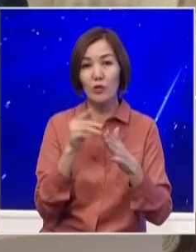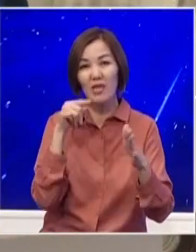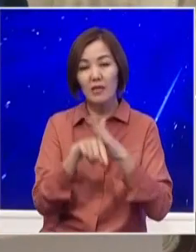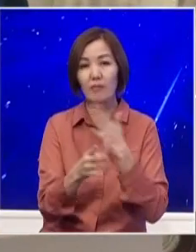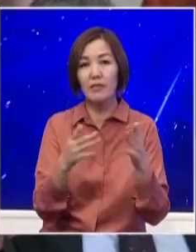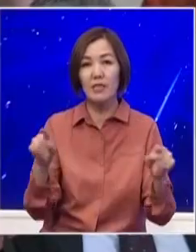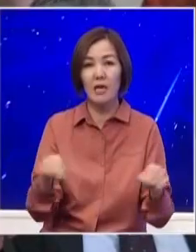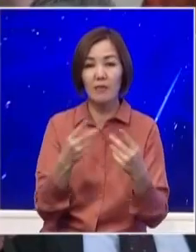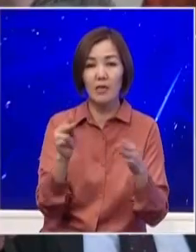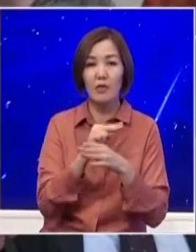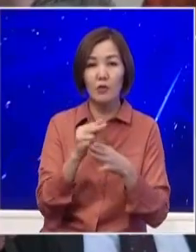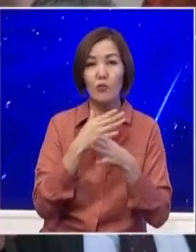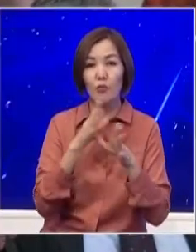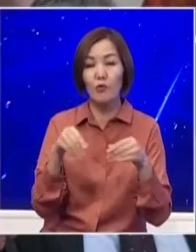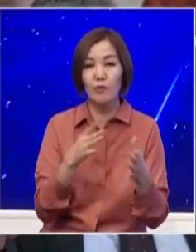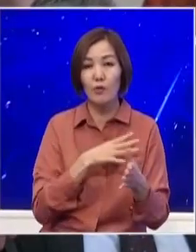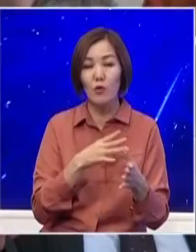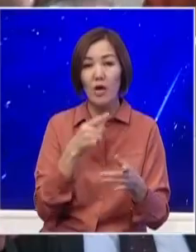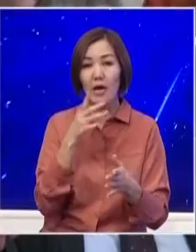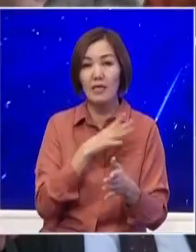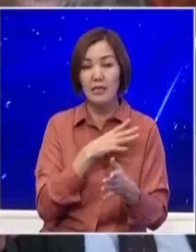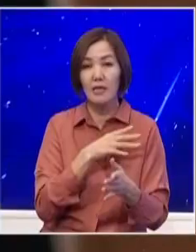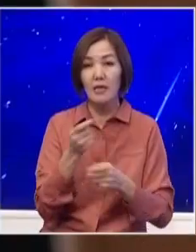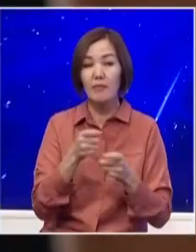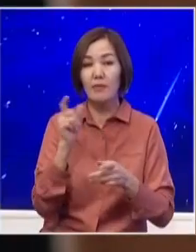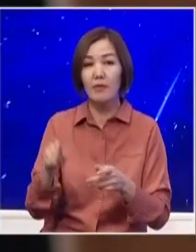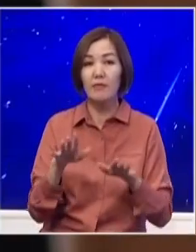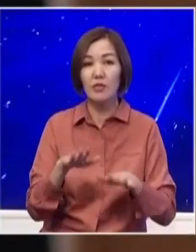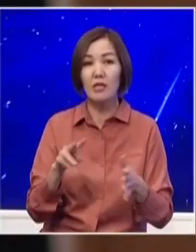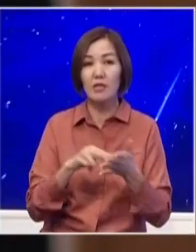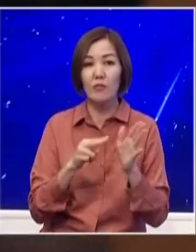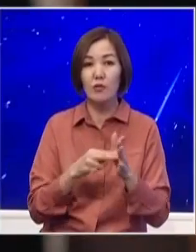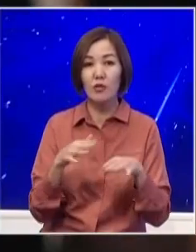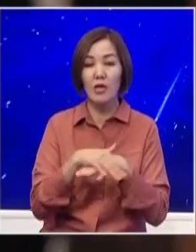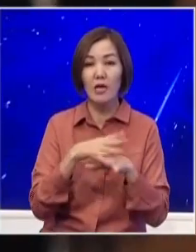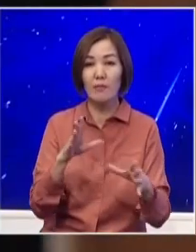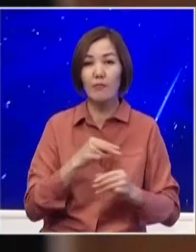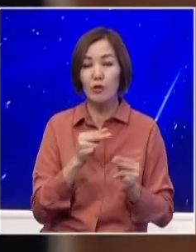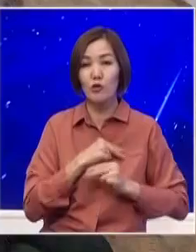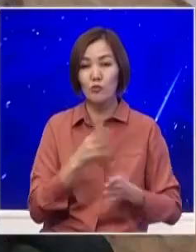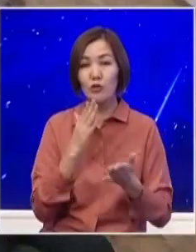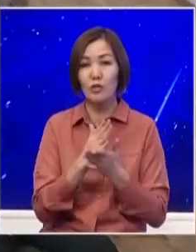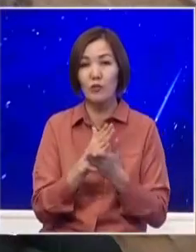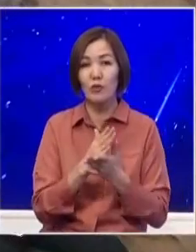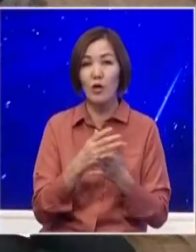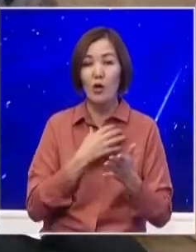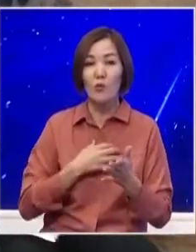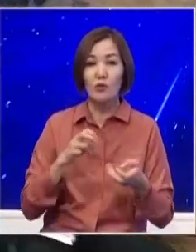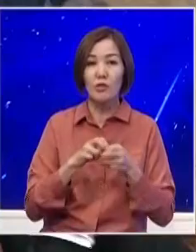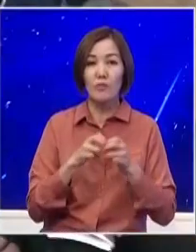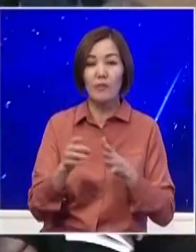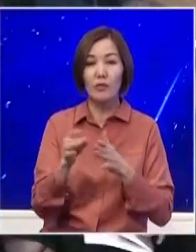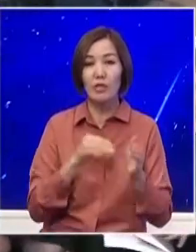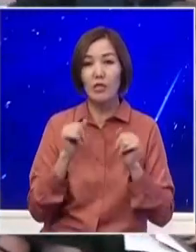кіреберісін қалпына келтіруге көмек көрсету сөз болды. Бейбіт Исабаев жергілікті билікке халықпен тығыз жұмыс істеуді және өзекті мәселелерді